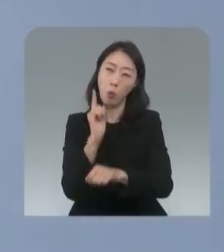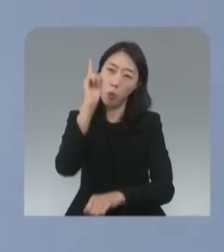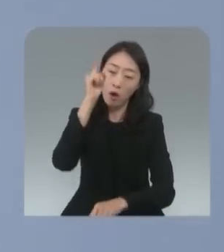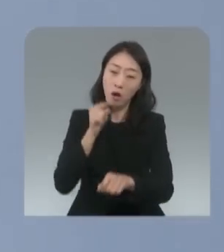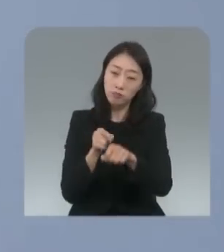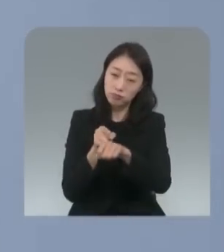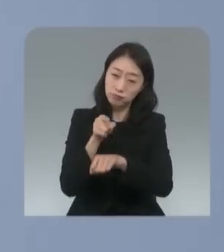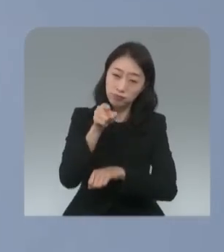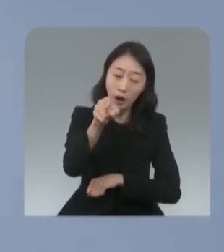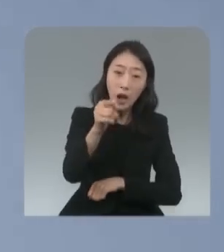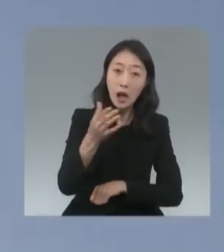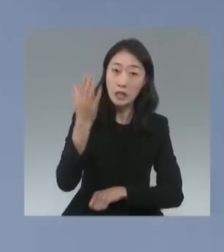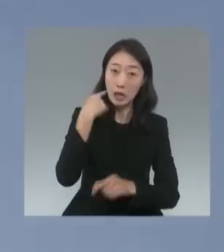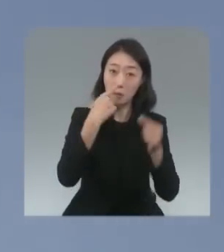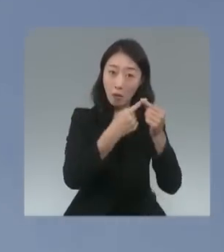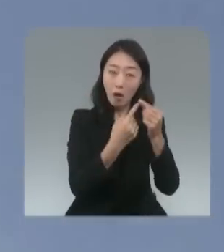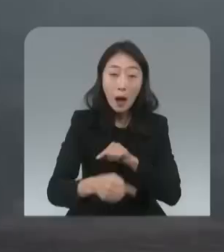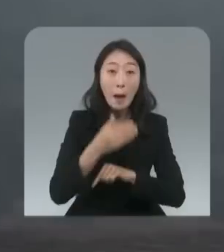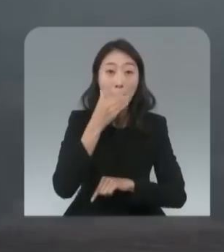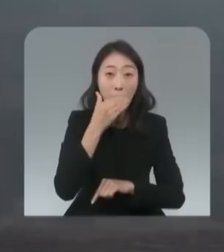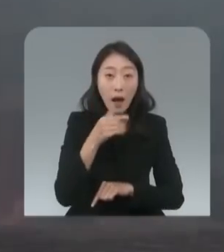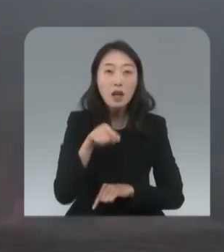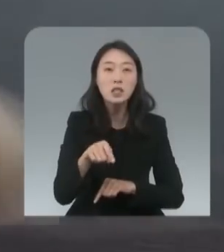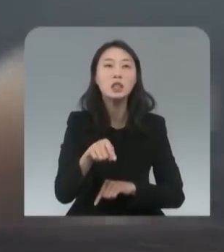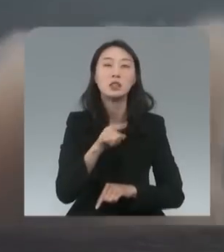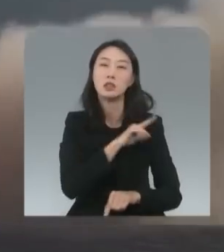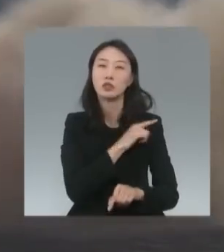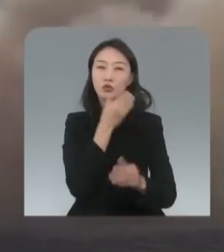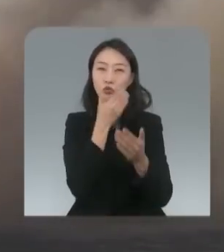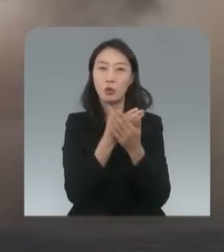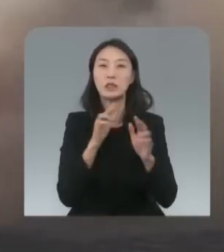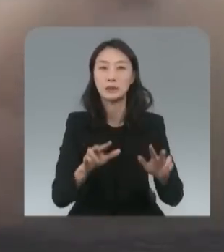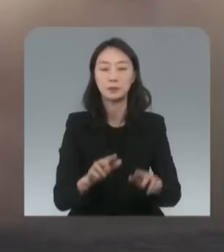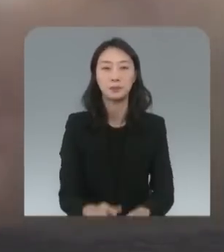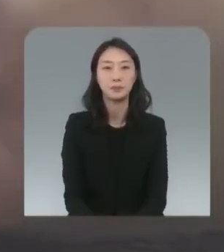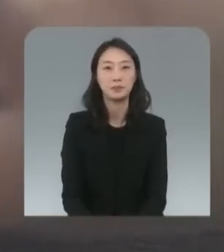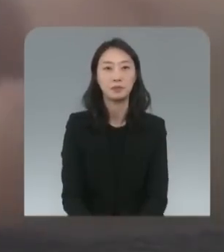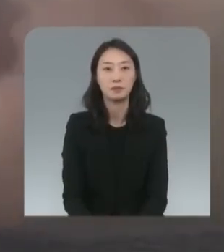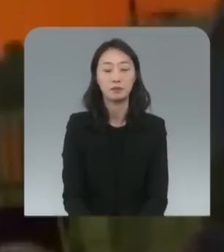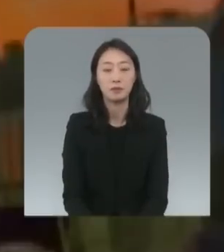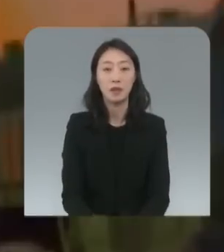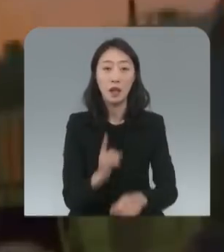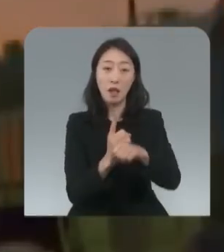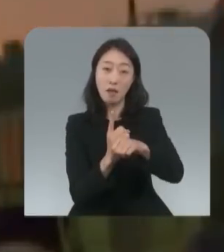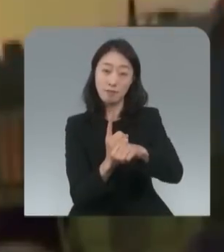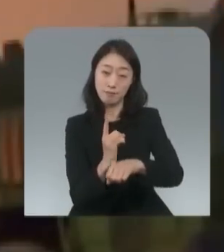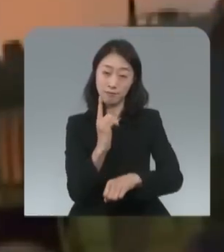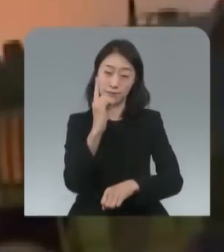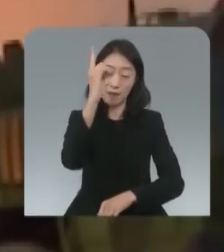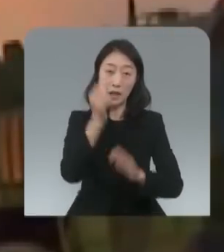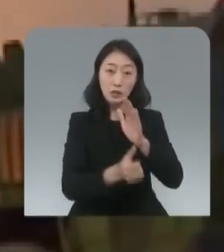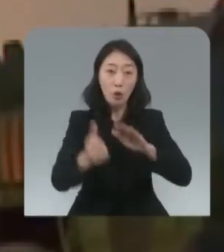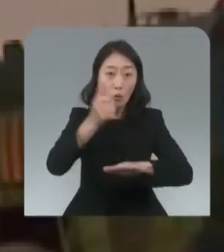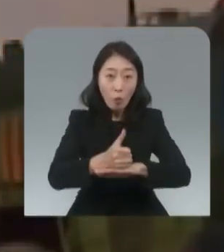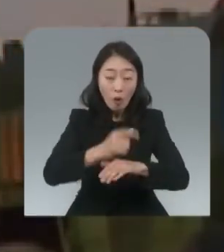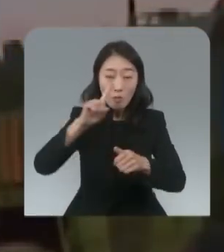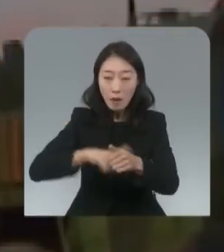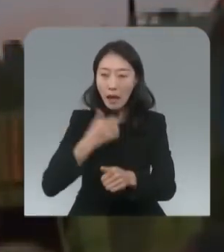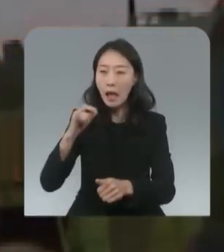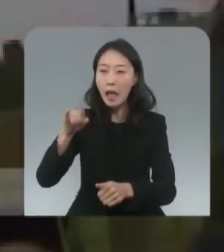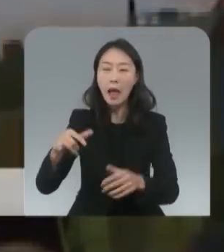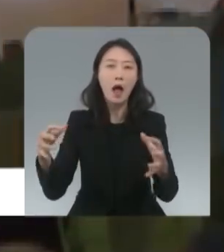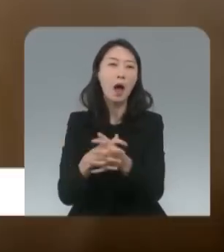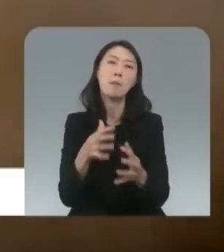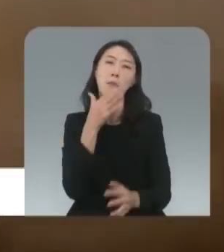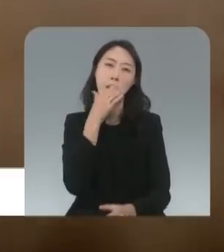상당한 진전을 이룬 것으로 평가됩니다. 화성 17형의 발사 성공은 핵무기 발사 수단의 완성을 의미하는 만큼 한미 군